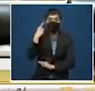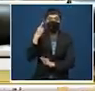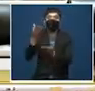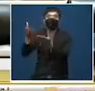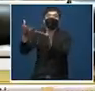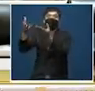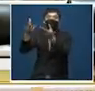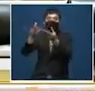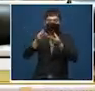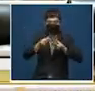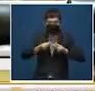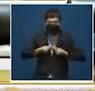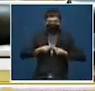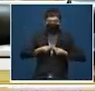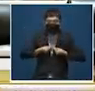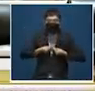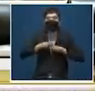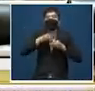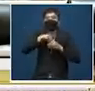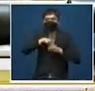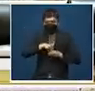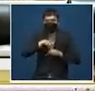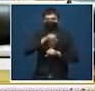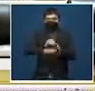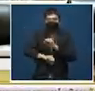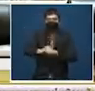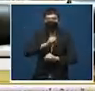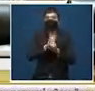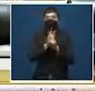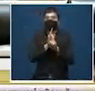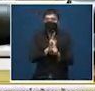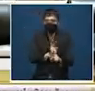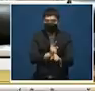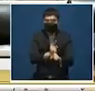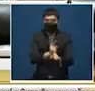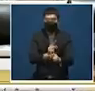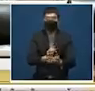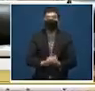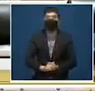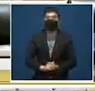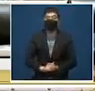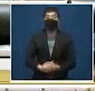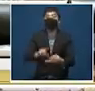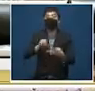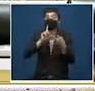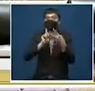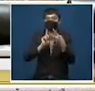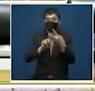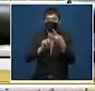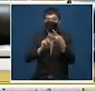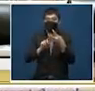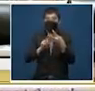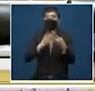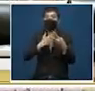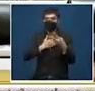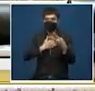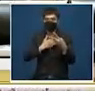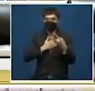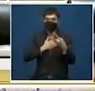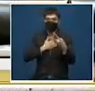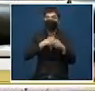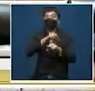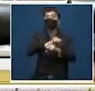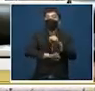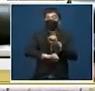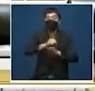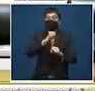วนท่านก็ยังชมว่าก็มีบุคลิกมีความรู้สามารถมีความเป็นกลางก็แค่นี้ก็เพียงพอที่จ